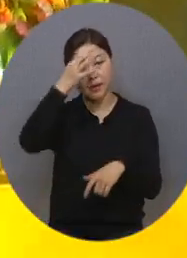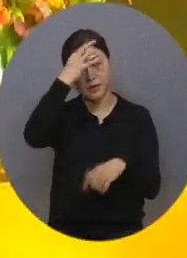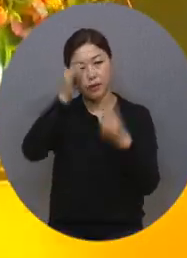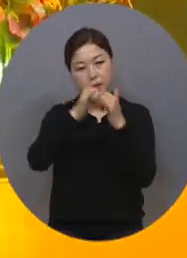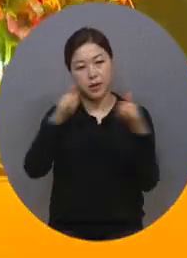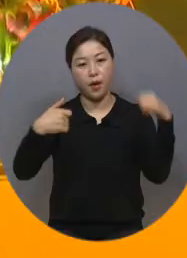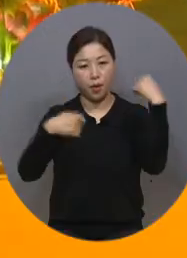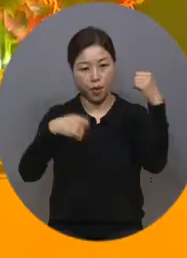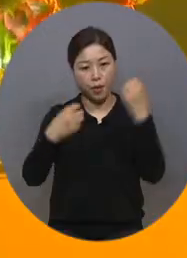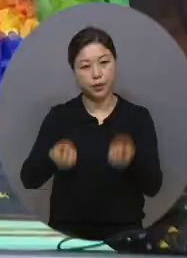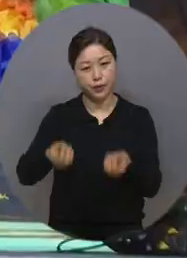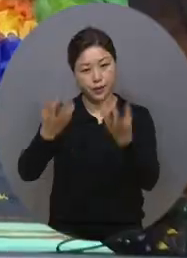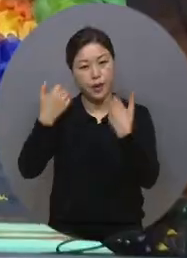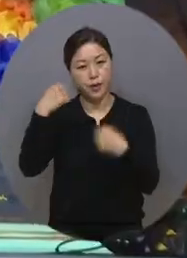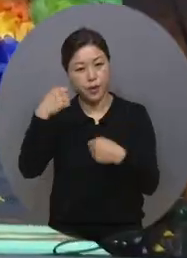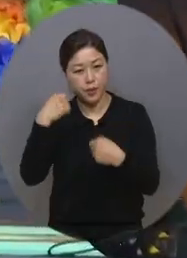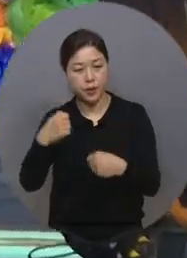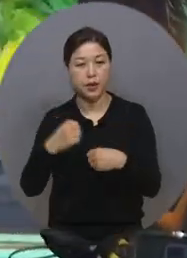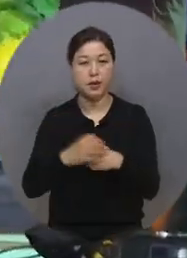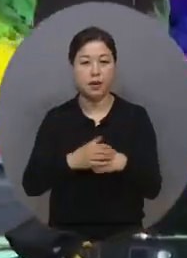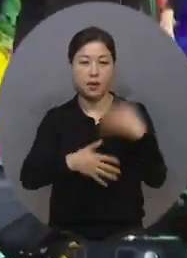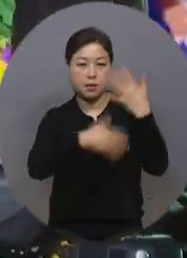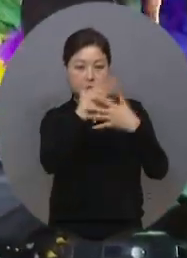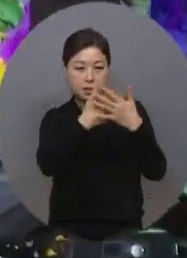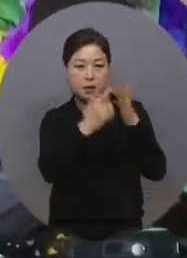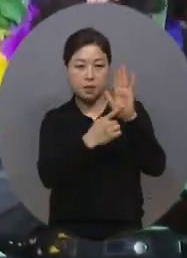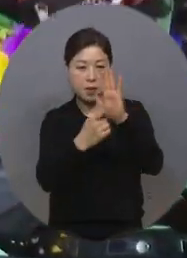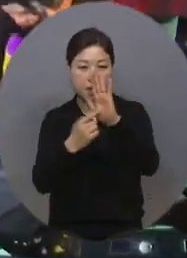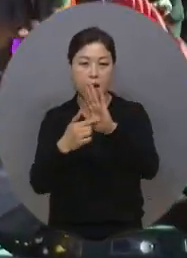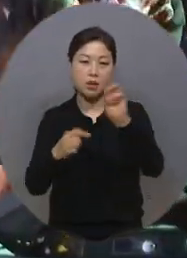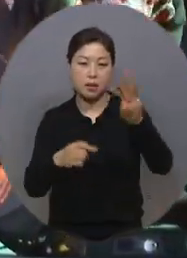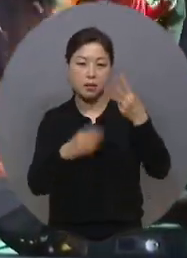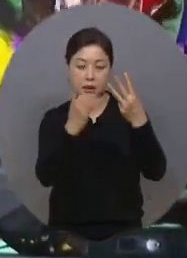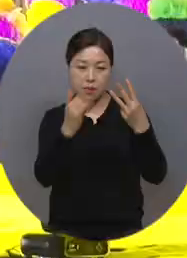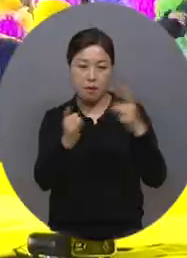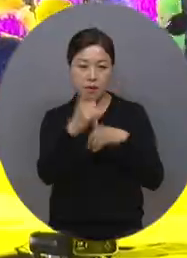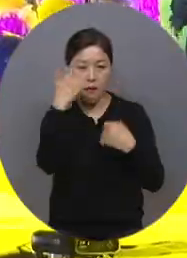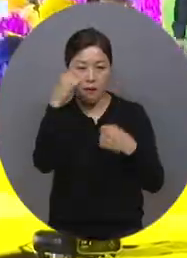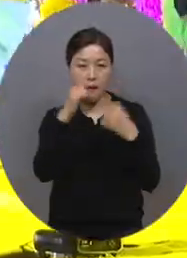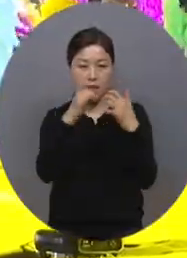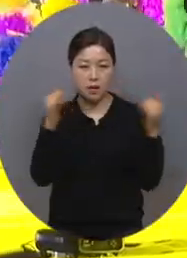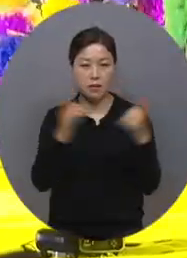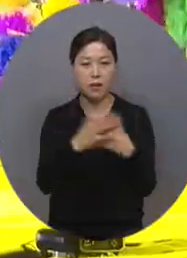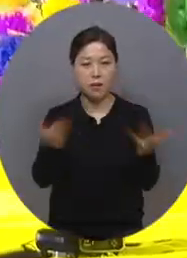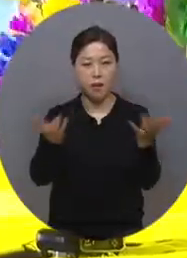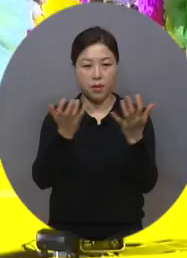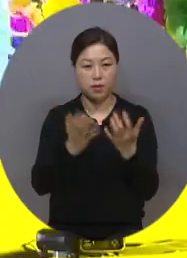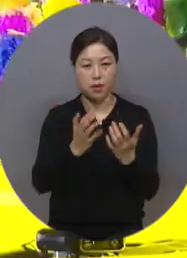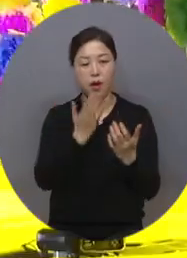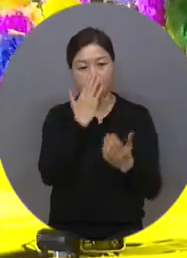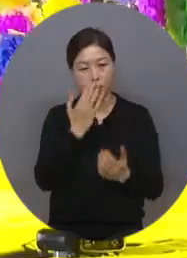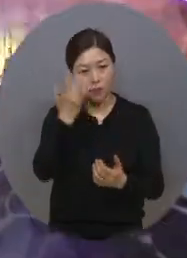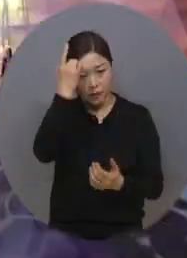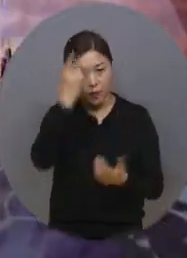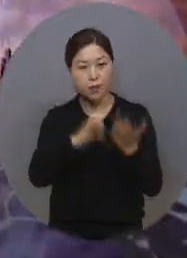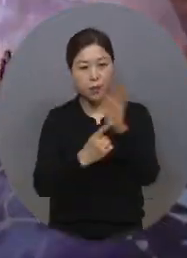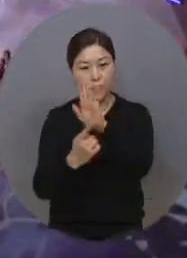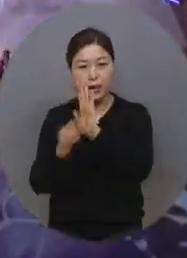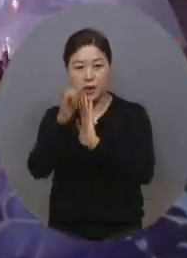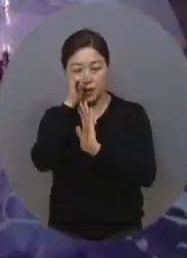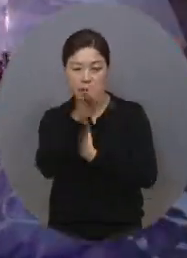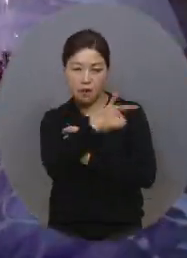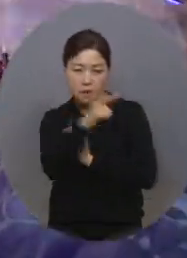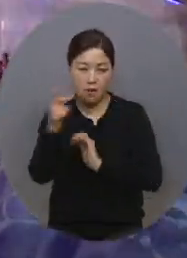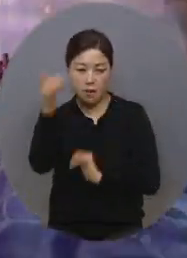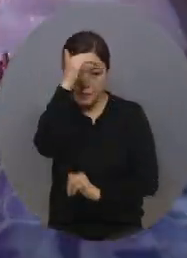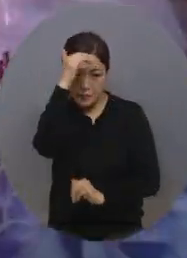합동공연, 축하공연, 미디어 아트와 300여 명의 퍼포먼스로 순천만을 표현한 개막공연 등 풍성한